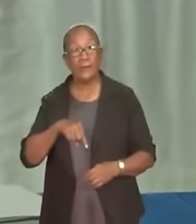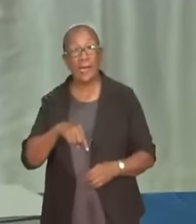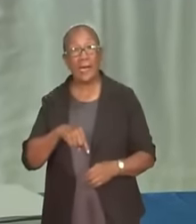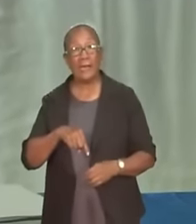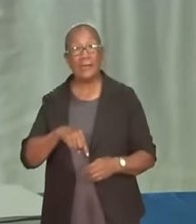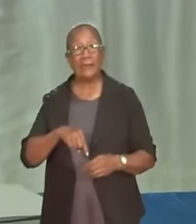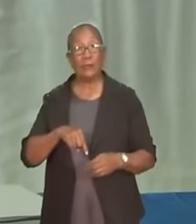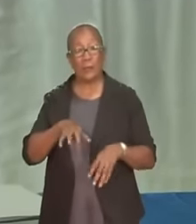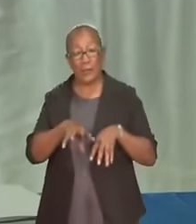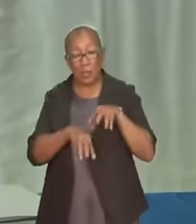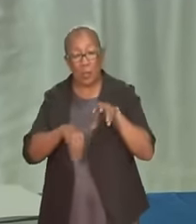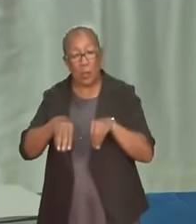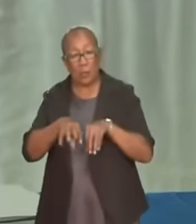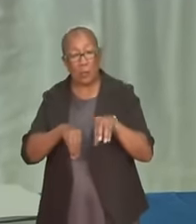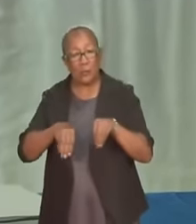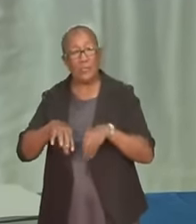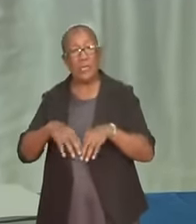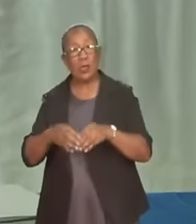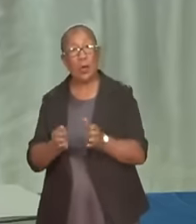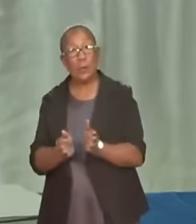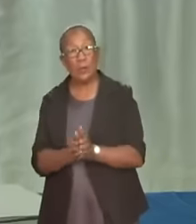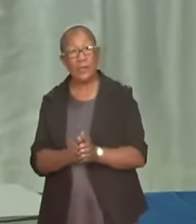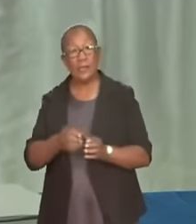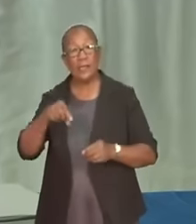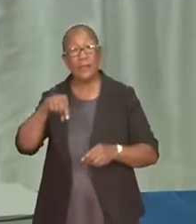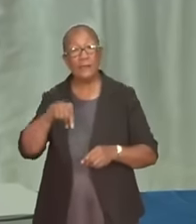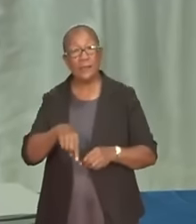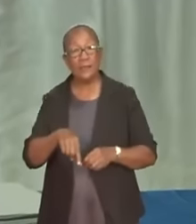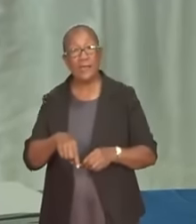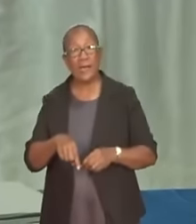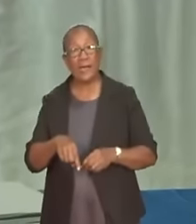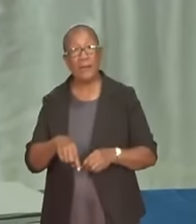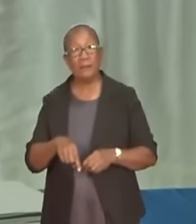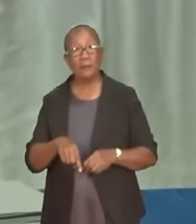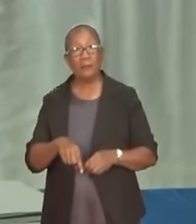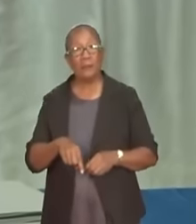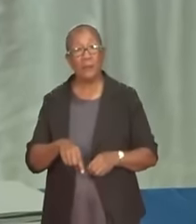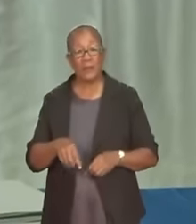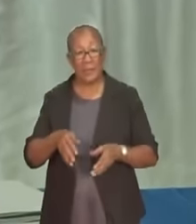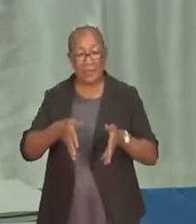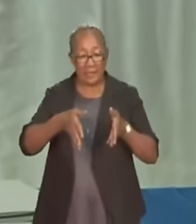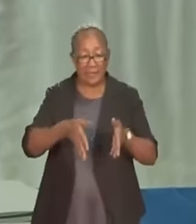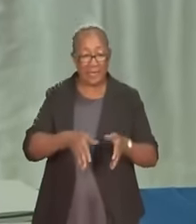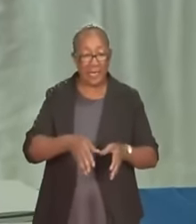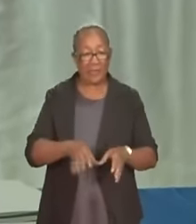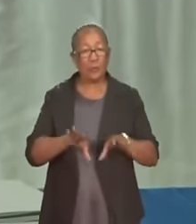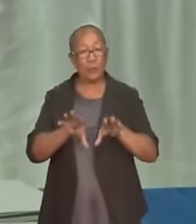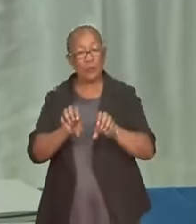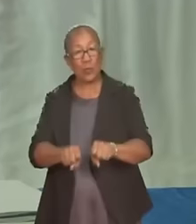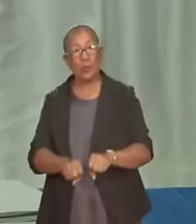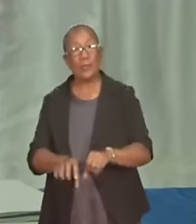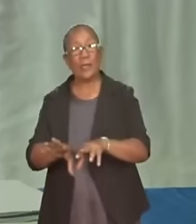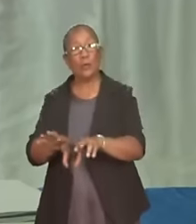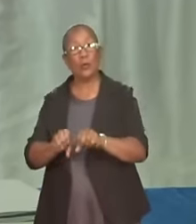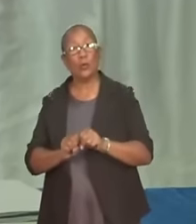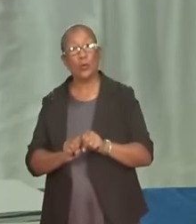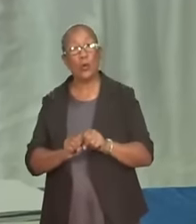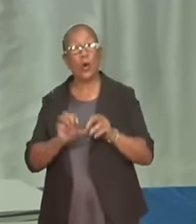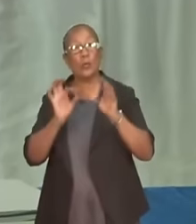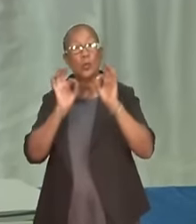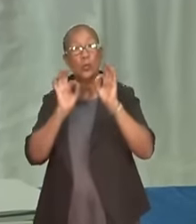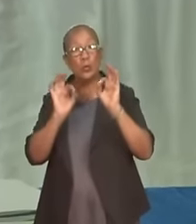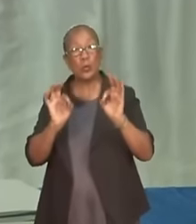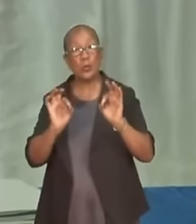anticorruptiecommissie hebben. Dat we vandaag nu heel wat staatsbesluiten al voorbereid hebben om publieke